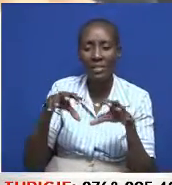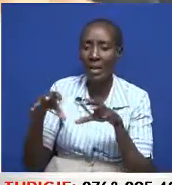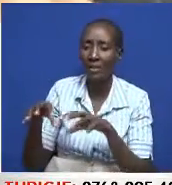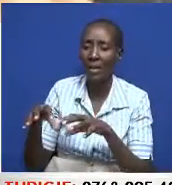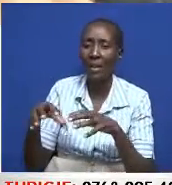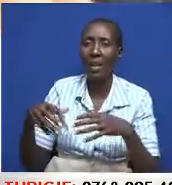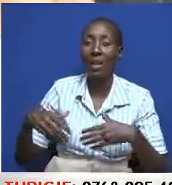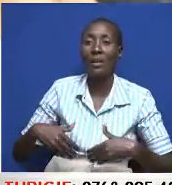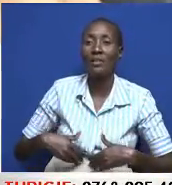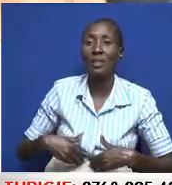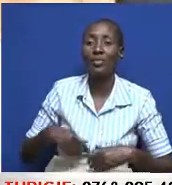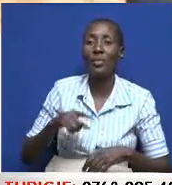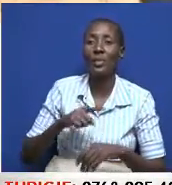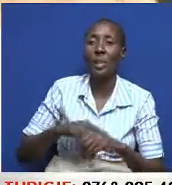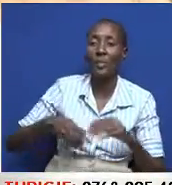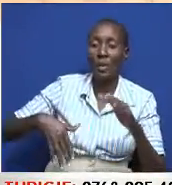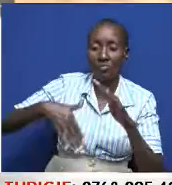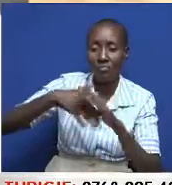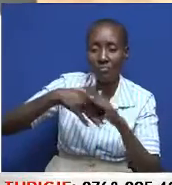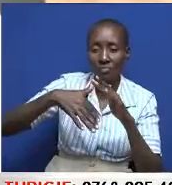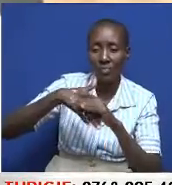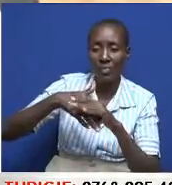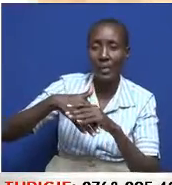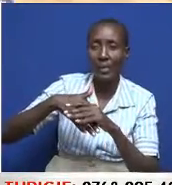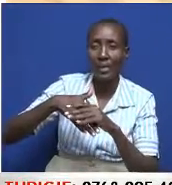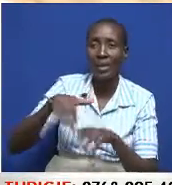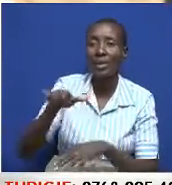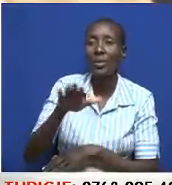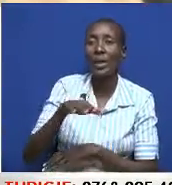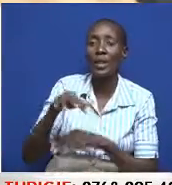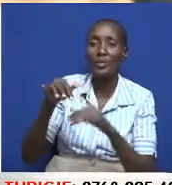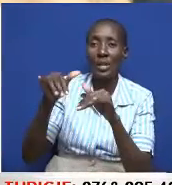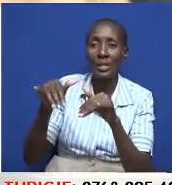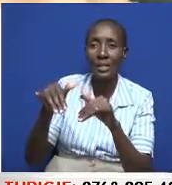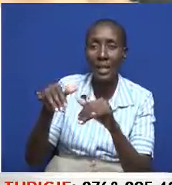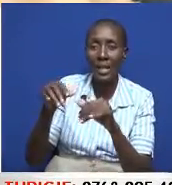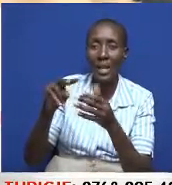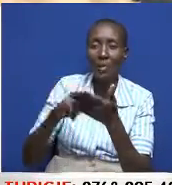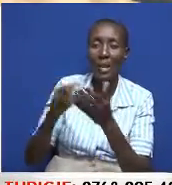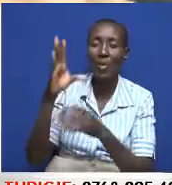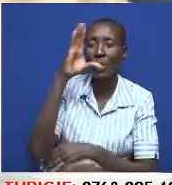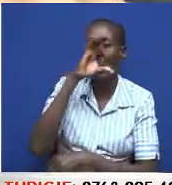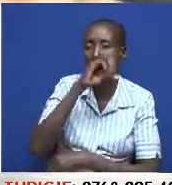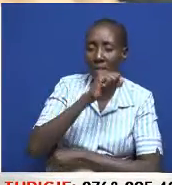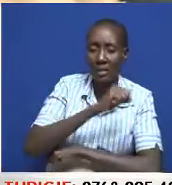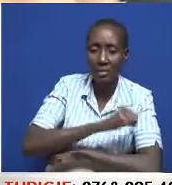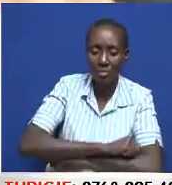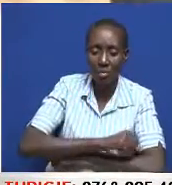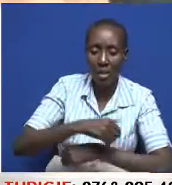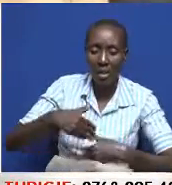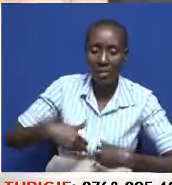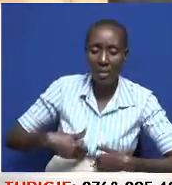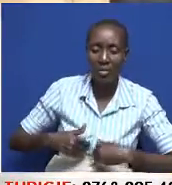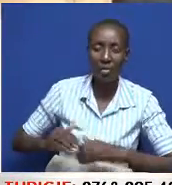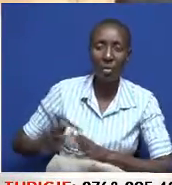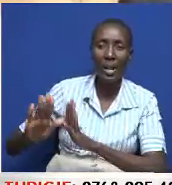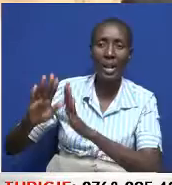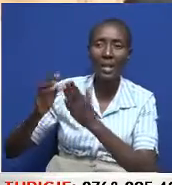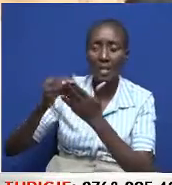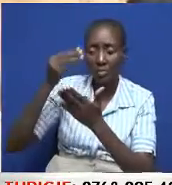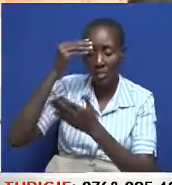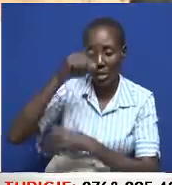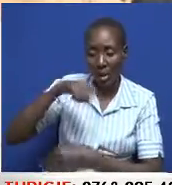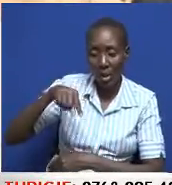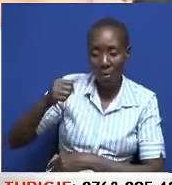Wakati tunafurushwa kwenye makao yetu, tunakosa kwenda shule, vijana wanaacha kusoma. Sisi wasichana